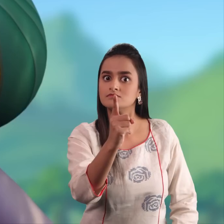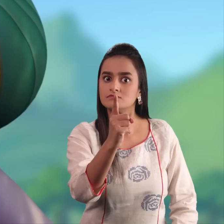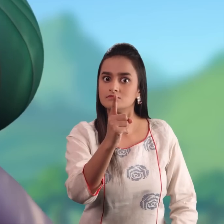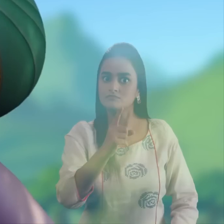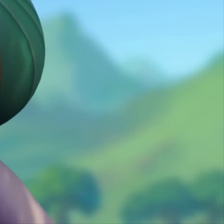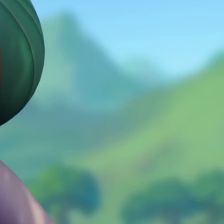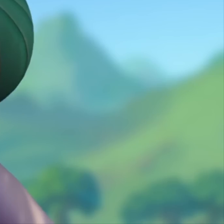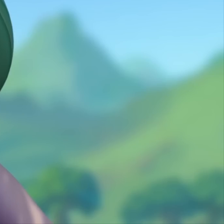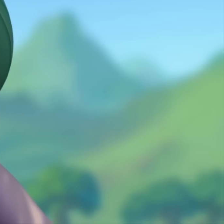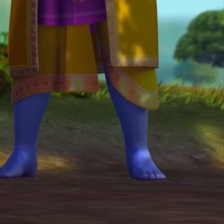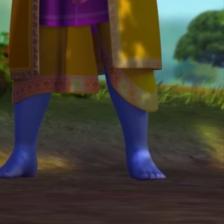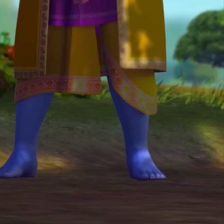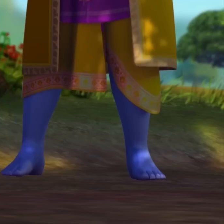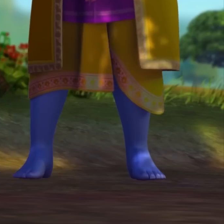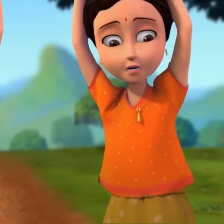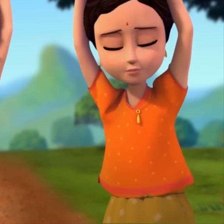बनो।